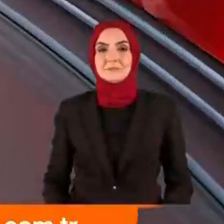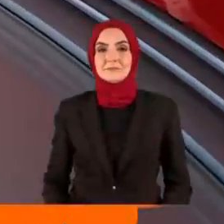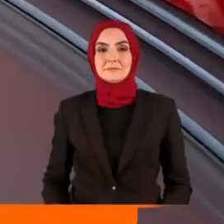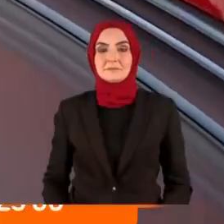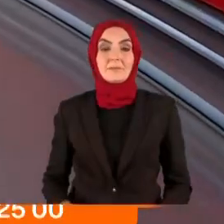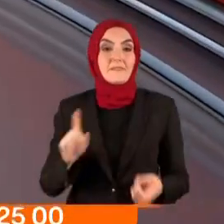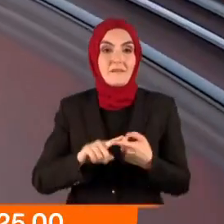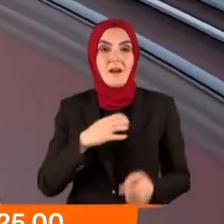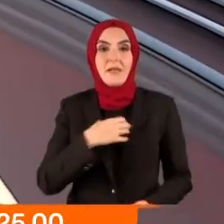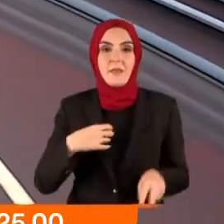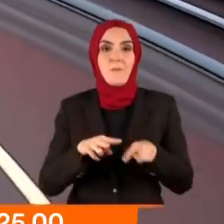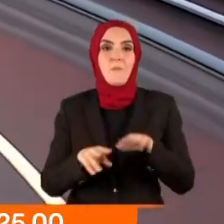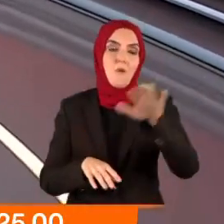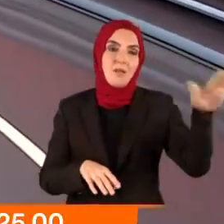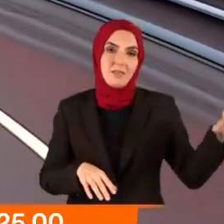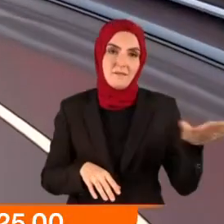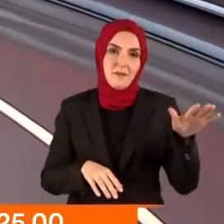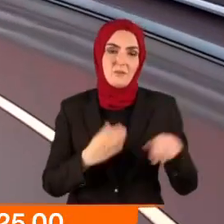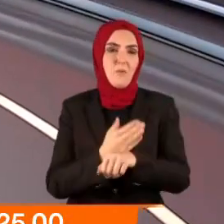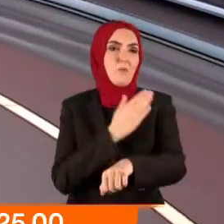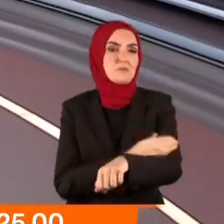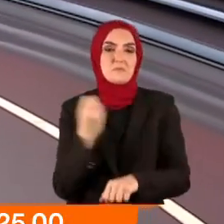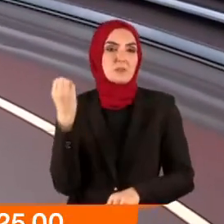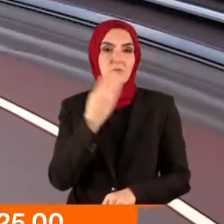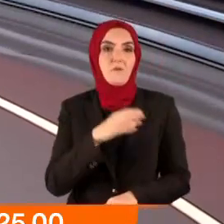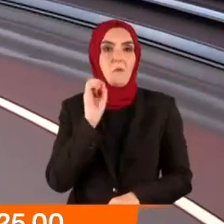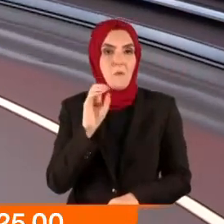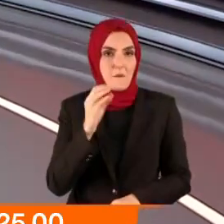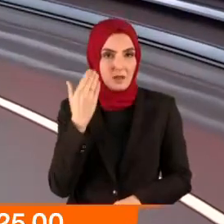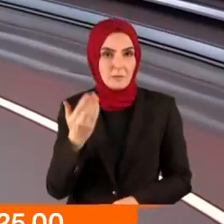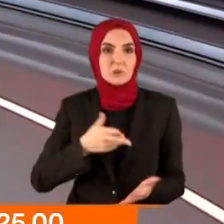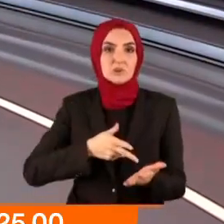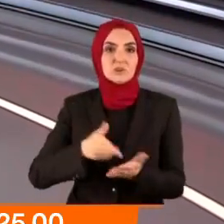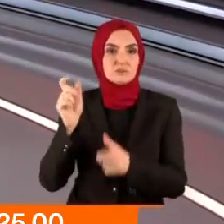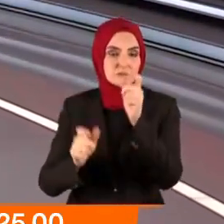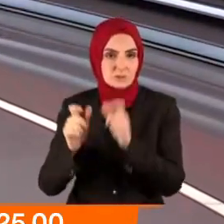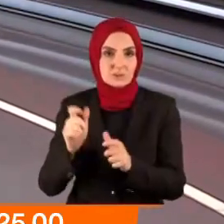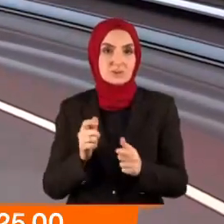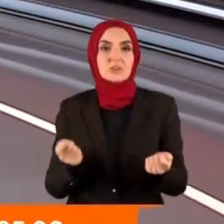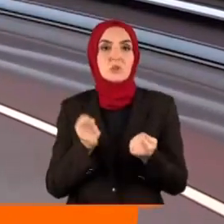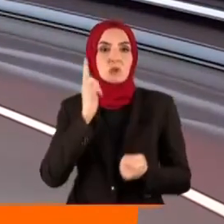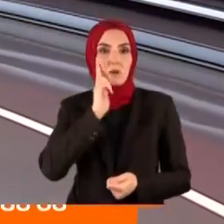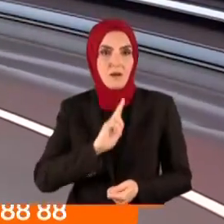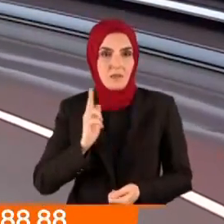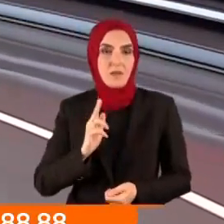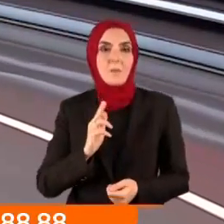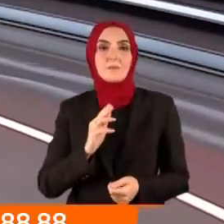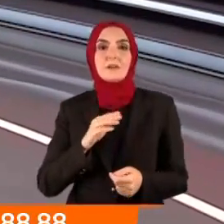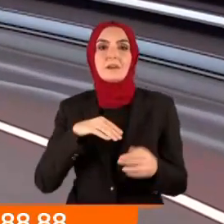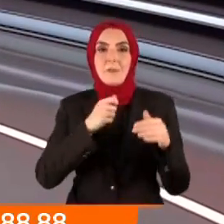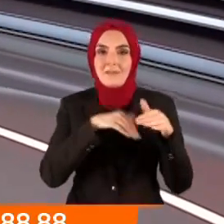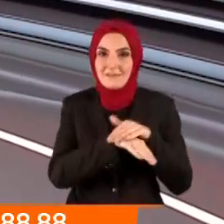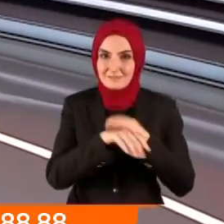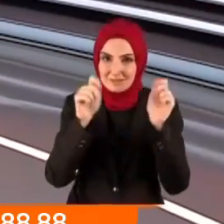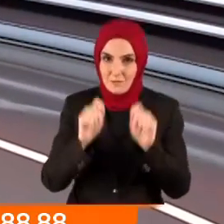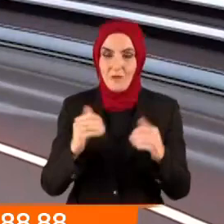Ve ana muhalefet, daha önce birçok kez öğretmenleri, çiftçileri, iş adamı ve yatırımcıları, hatta hakim ve savcıları tehdit eden CHP